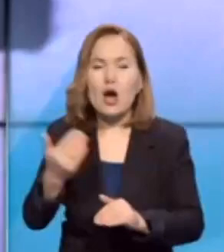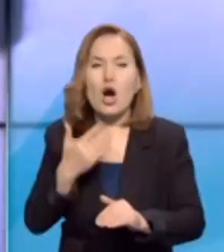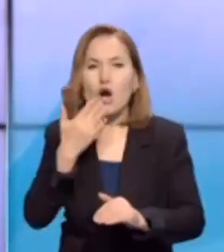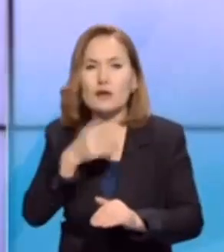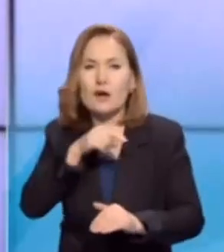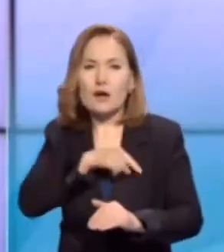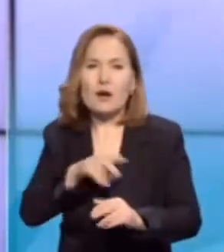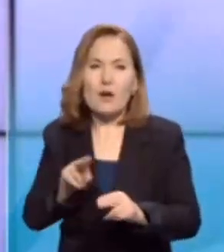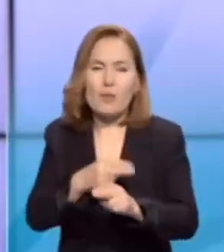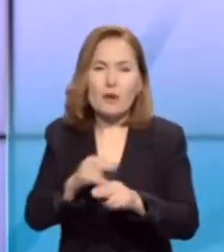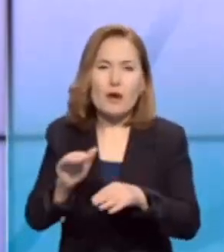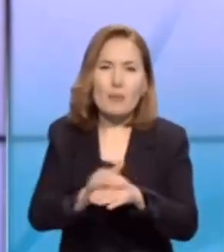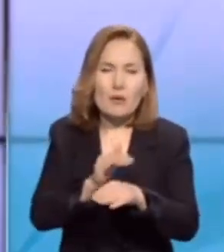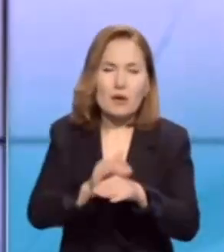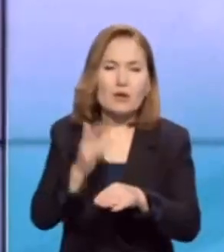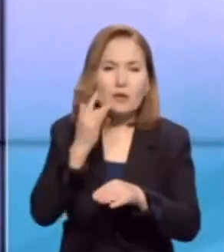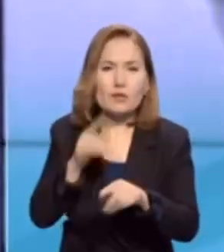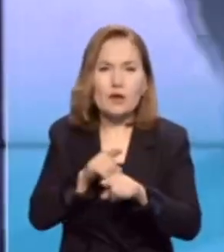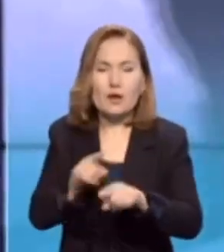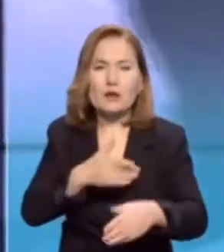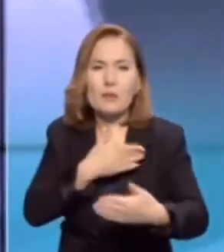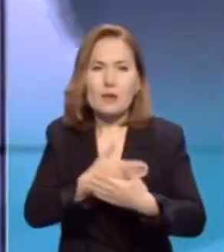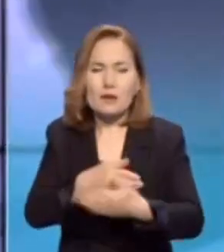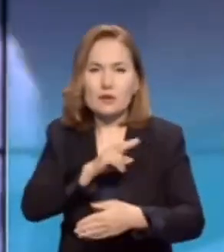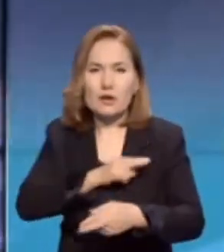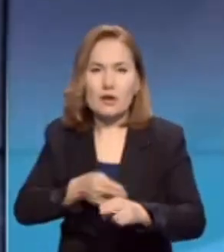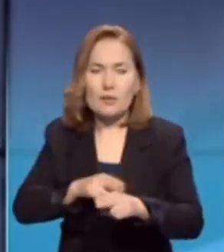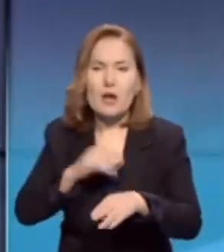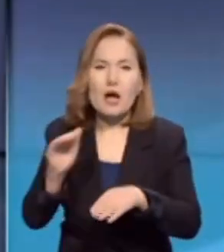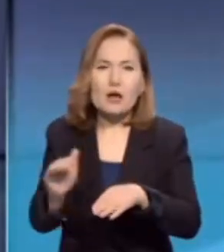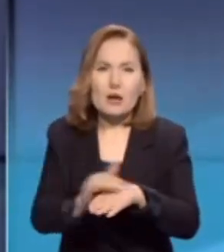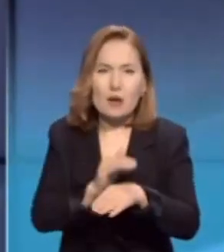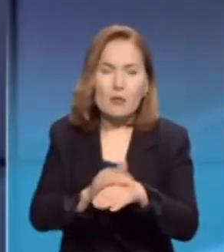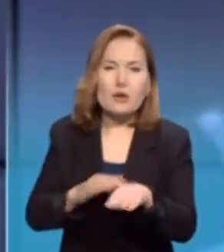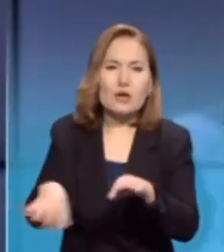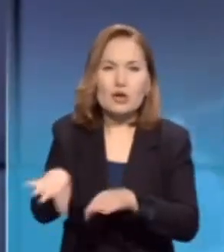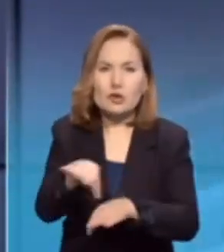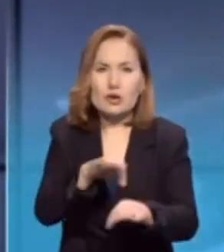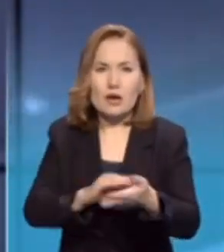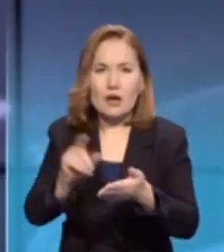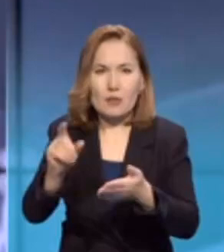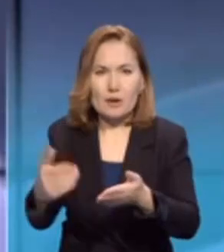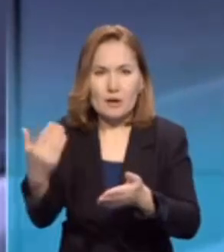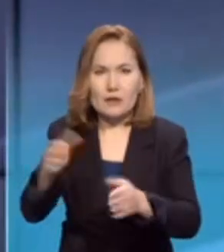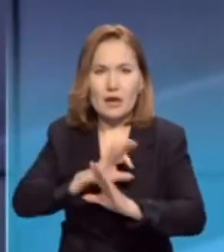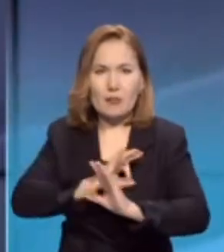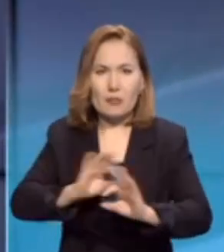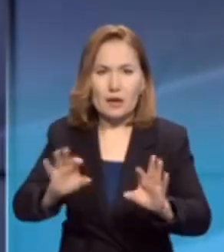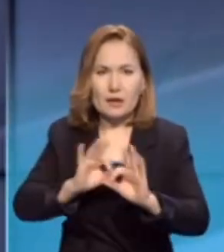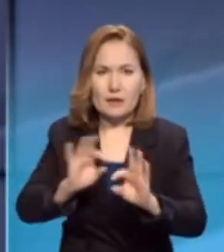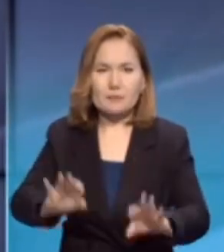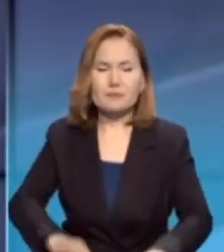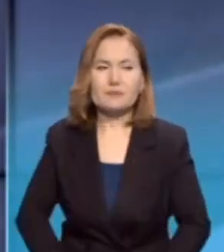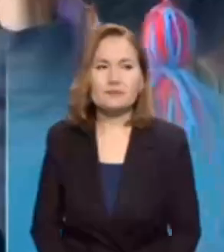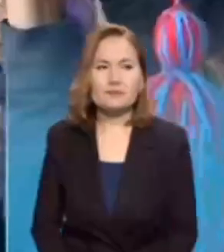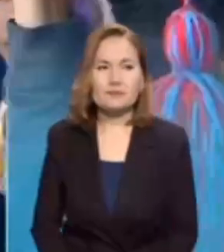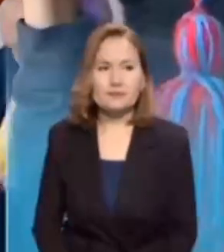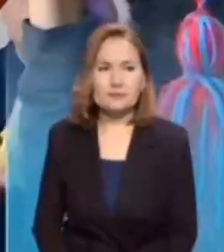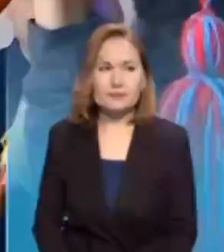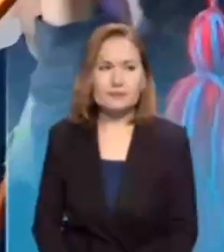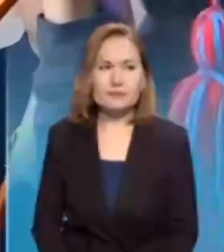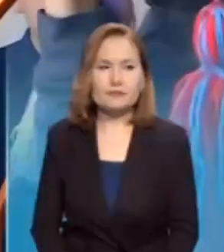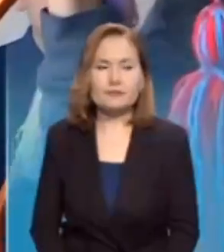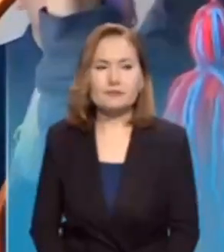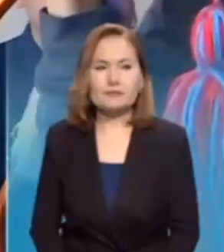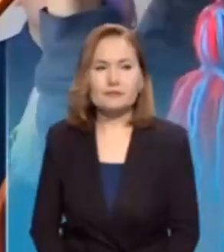ұлттық құндылықтарды сіңіруге белсенді атсалысуда. Игі жақсылардың жобаларымен Ламбриан Тапозеде танысып қайтты. Айнияз